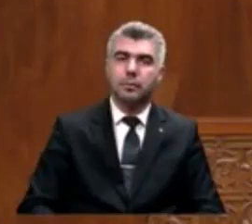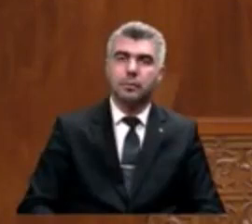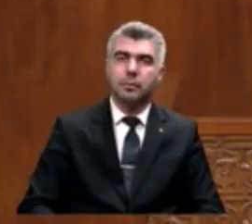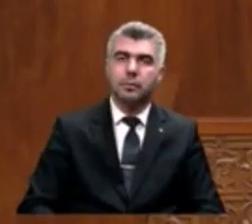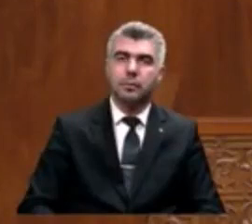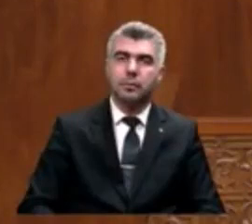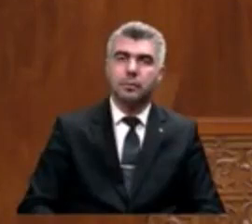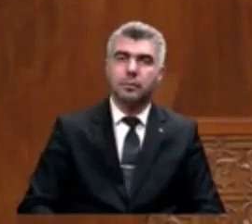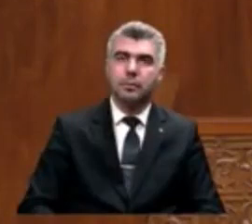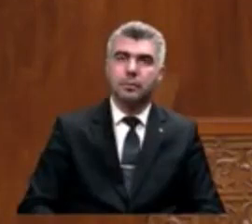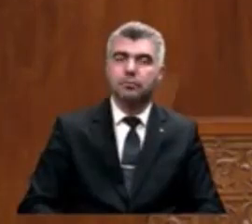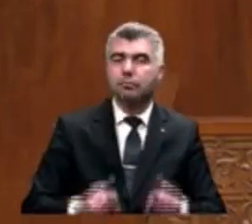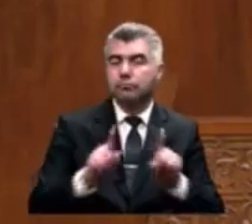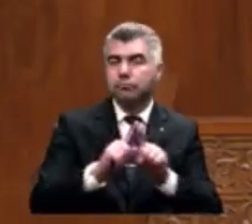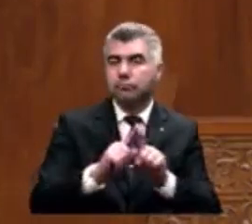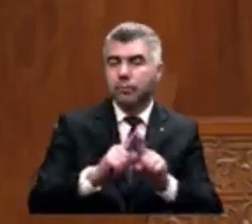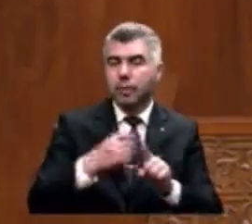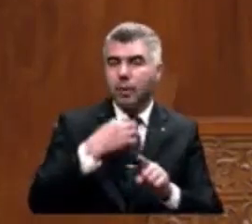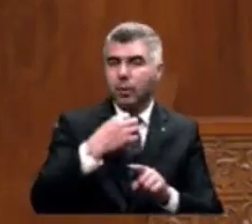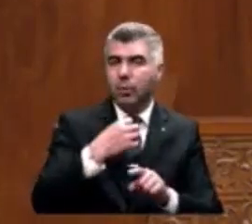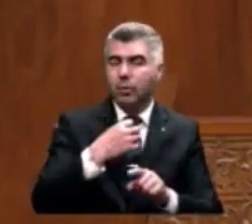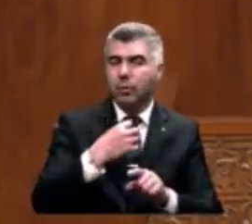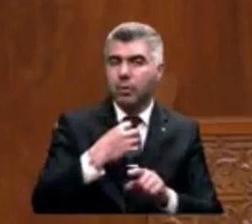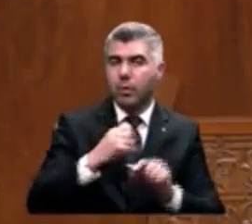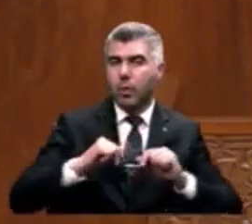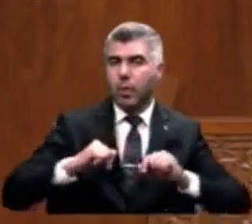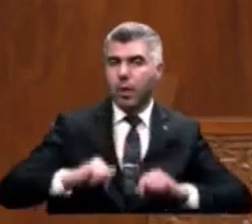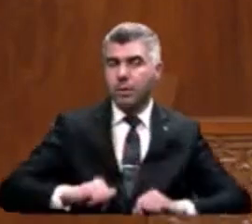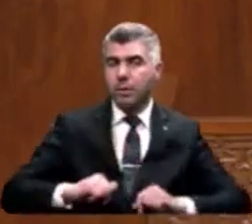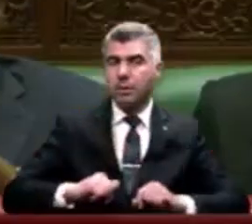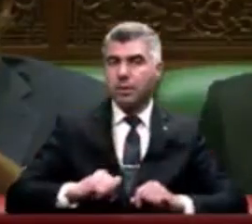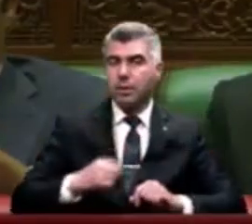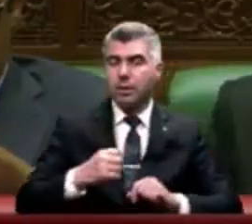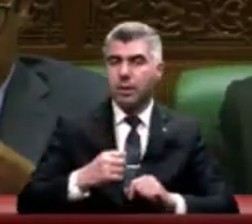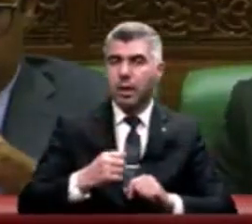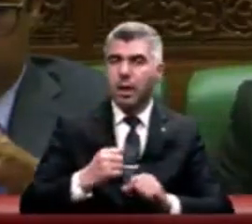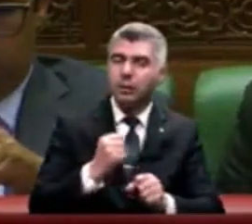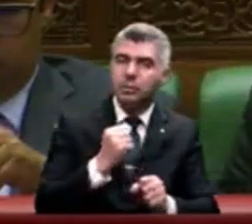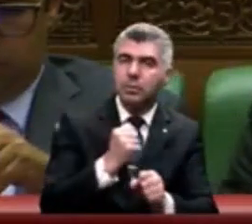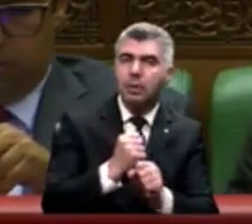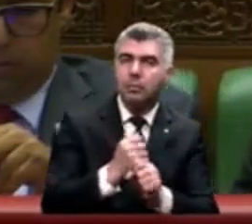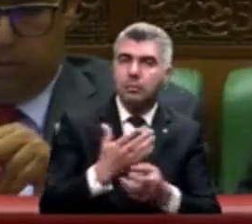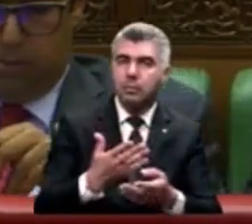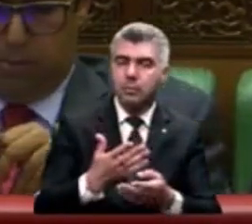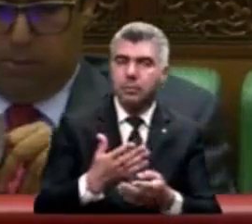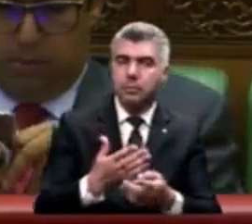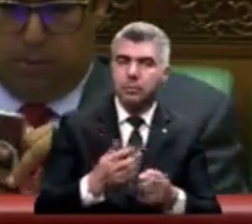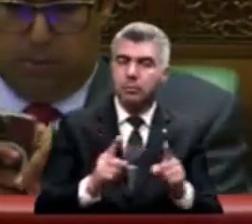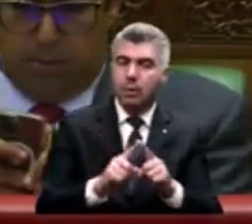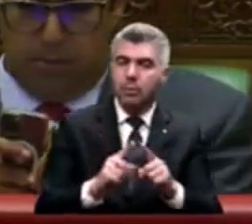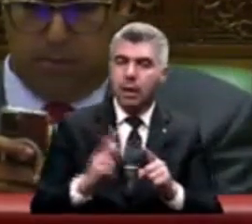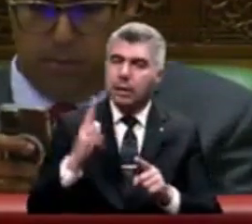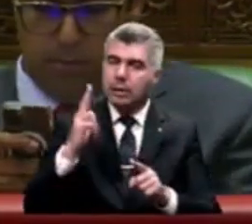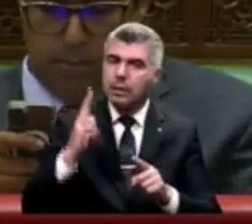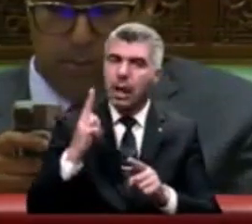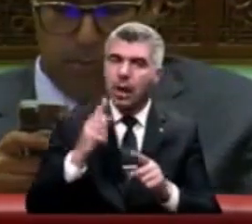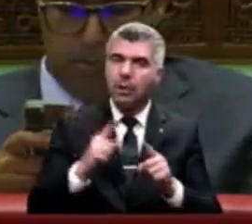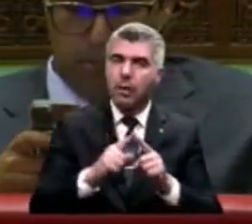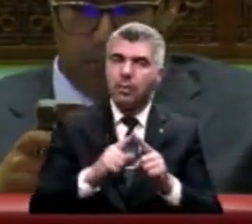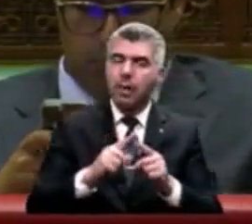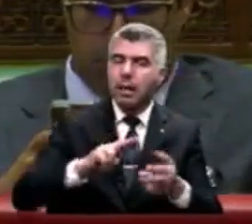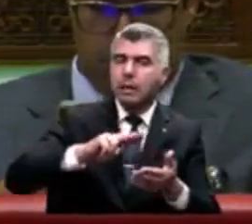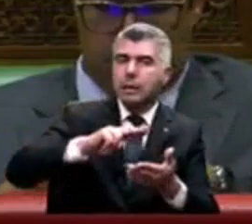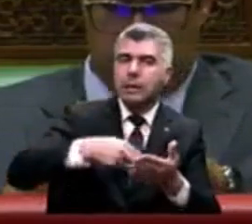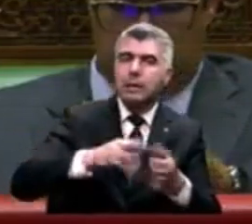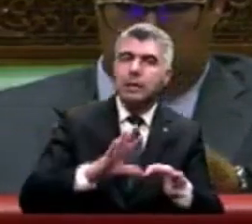حنا كيف قلت حنا اشتغلنا على واحد انطلقنا واحد الاتفاق